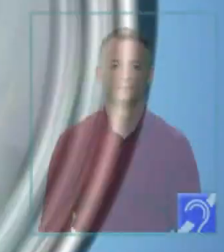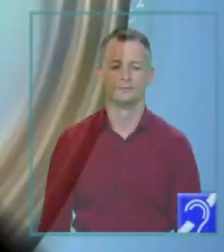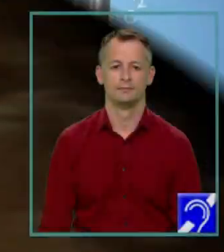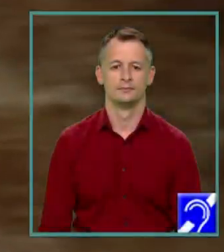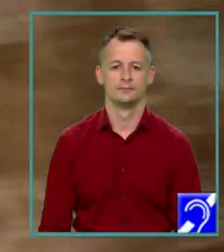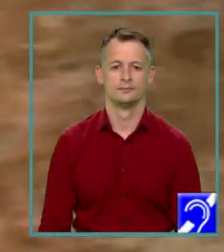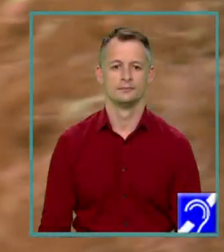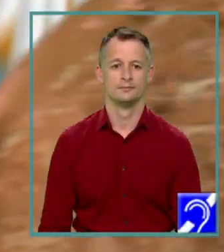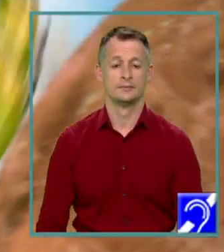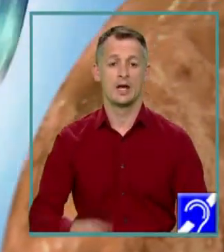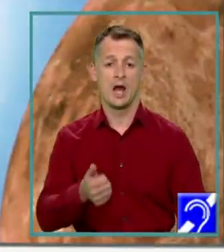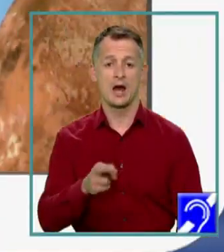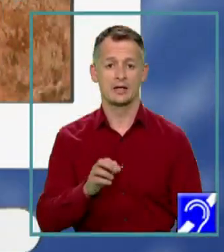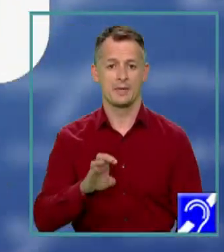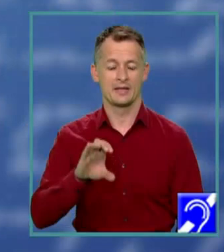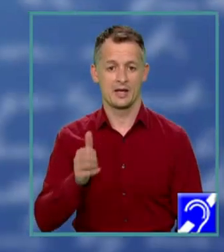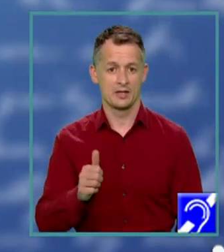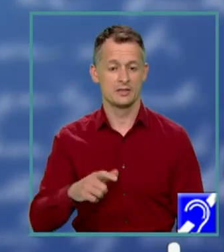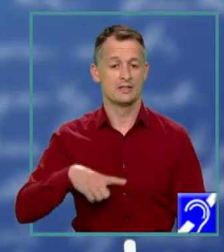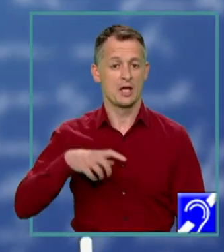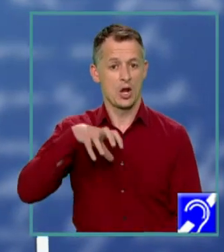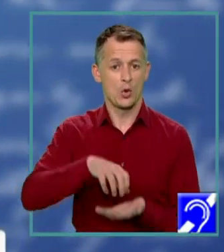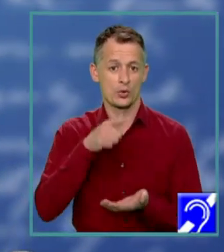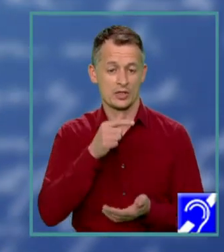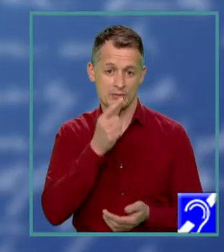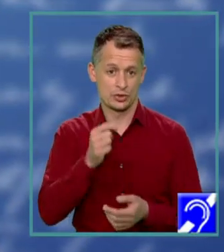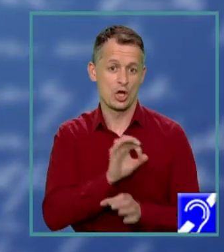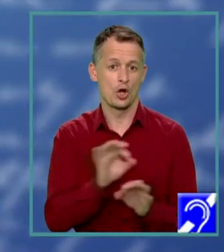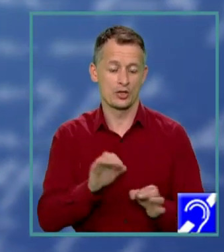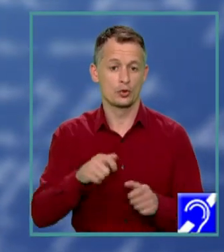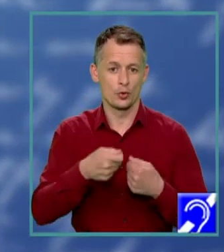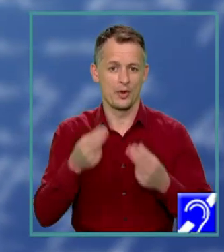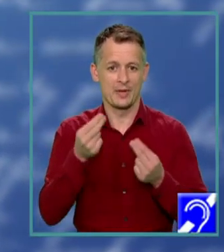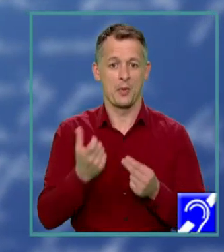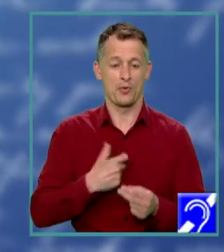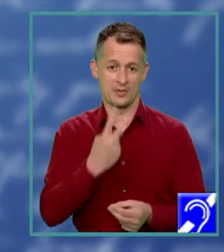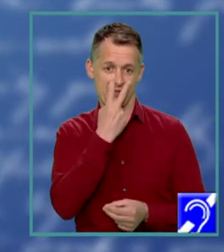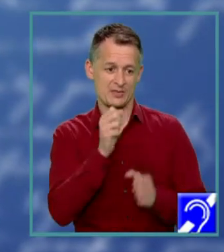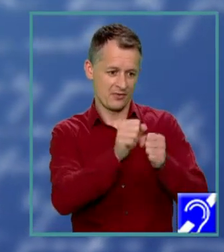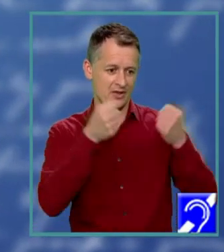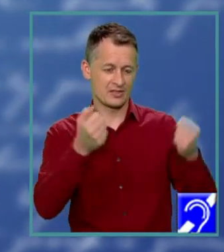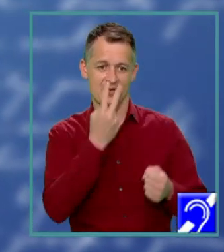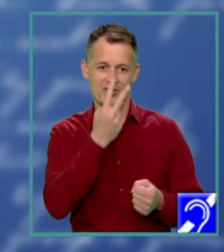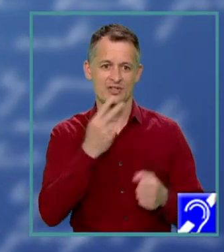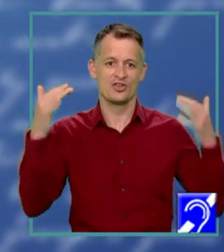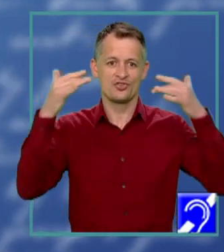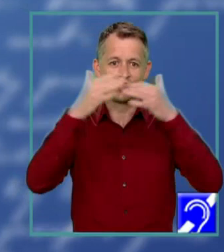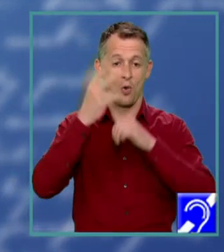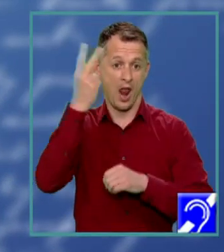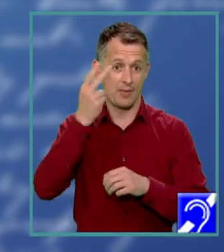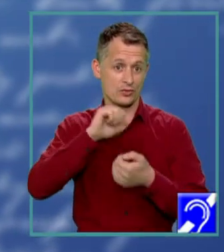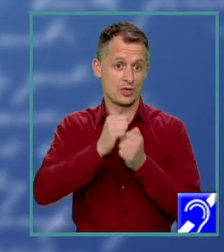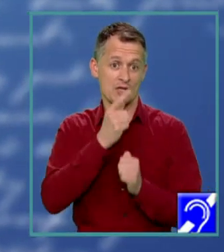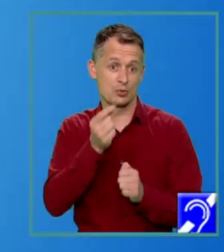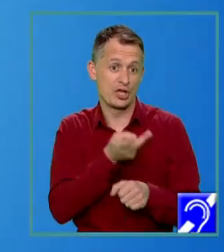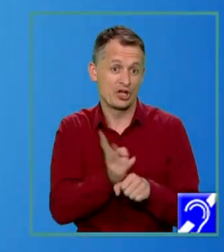psihica este locul unde răspunsul e corect și totul e bine și poți privi pe fereastră și să vezi cerul albastru sau răspunsul